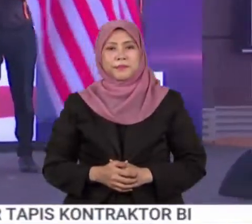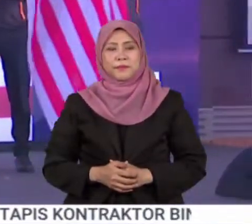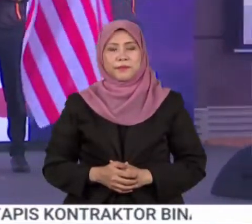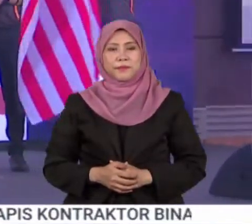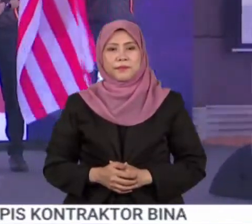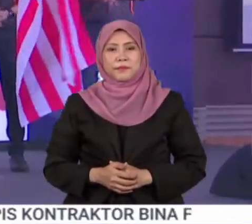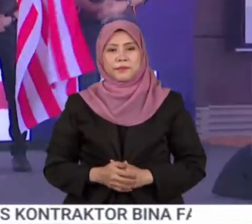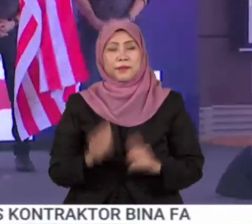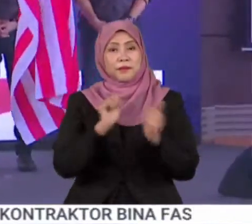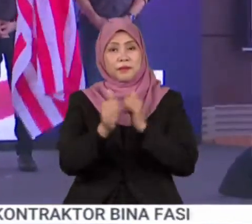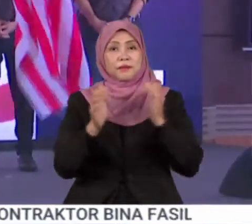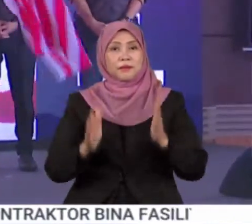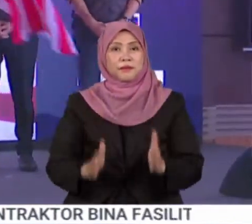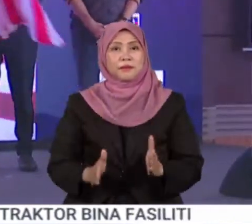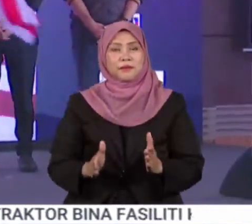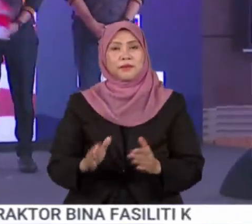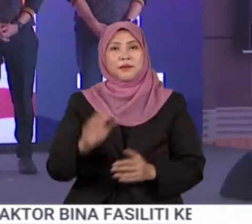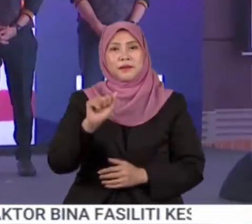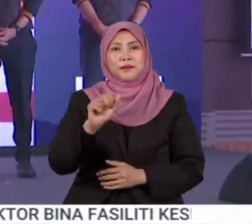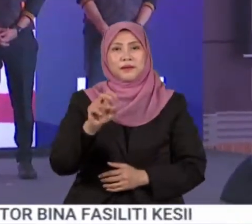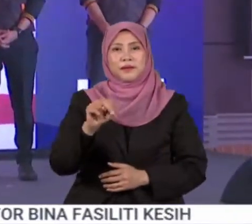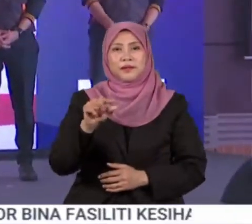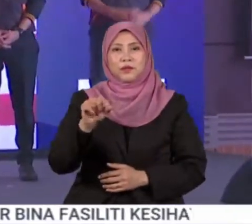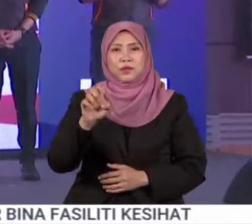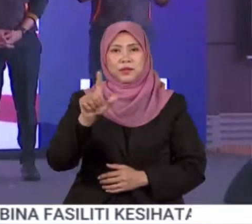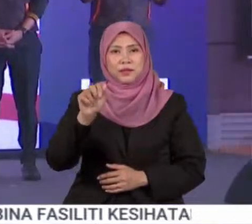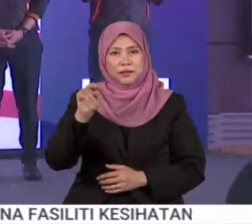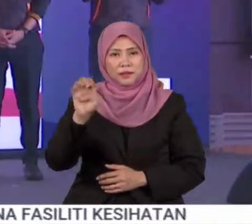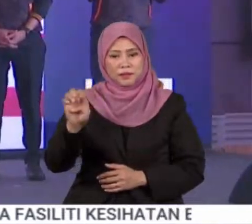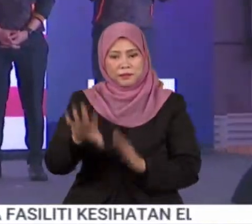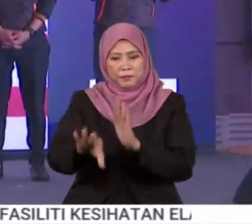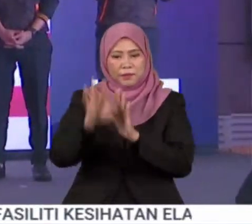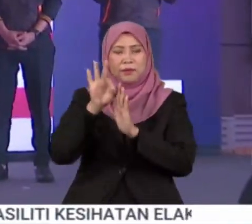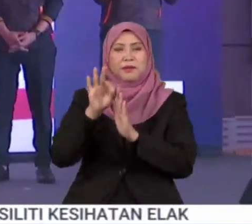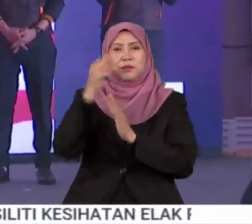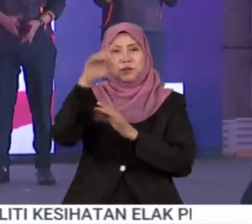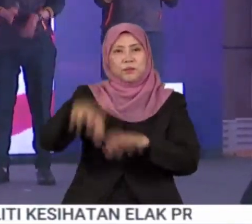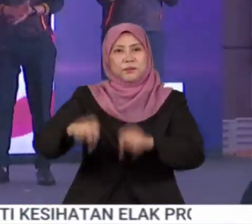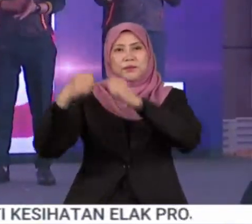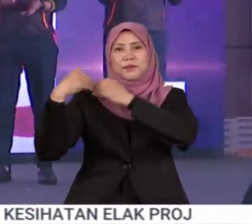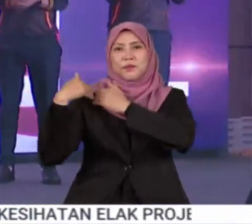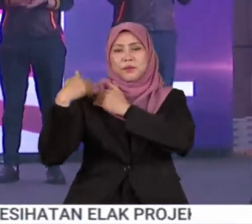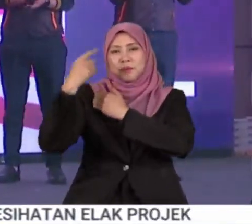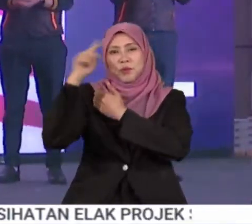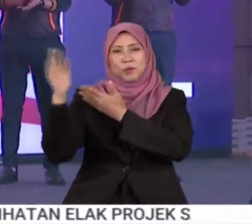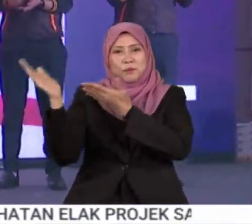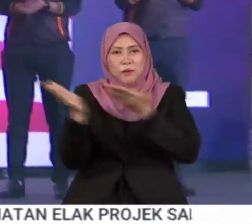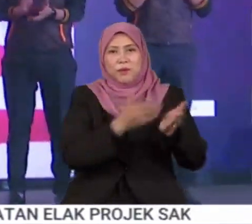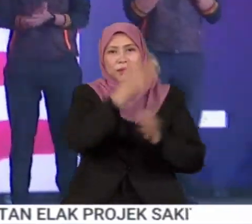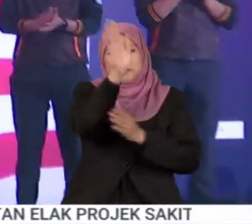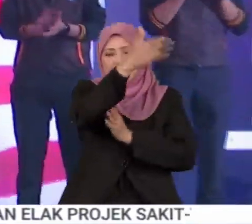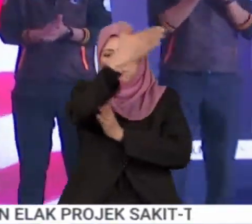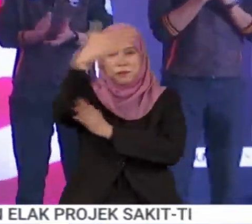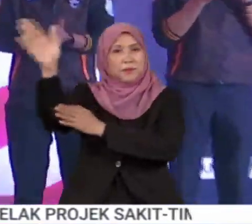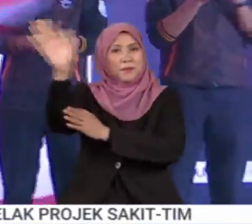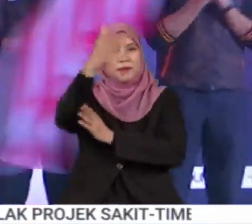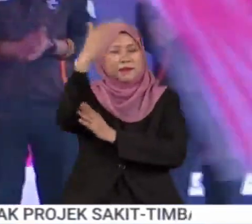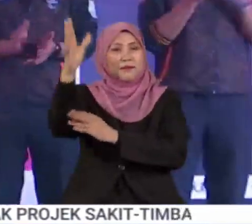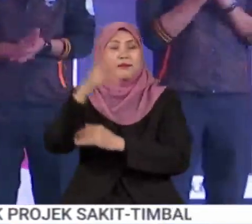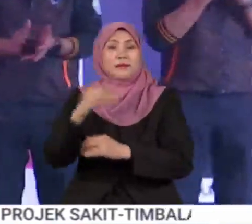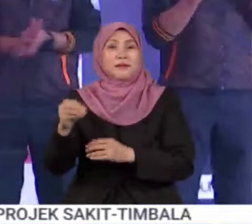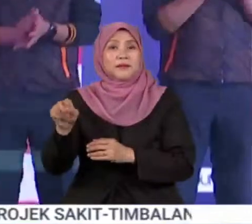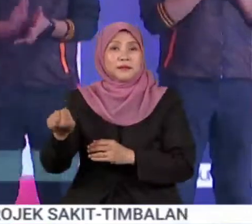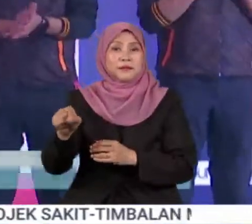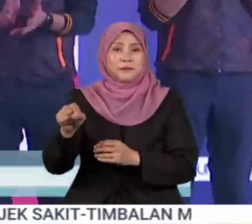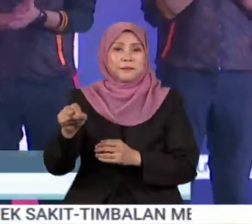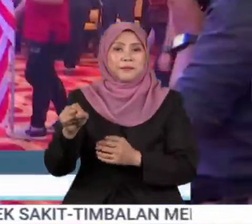Sementara itu, atlet Bokia Angeline Melissa Lawas dipilih untuk menggalas tugas sebagai pembawa jalur gemilang. Atlet renang Muhammad